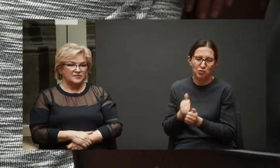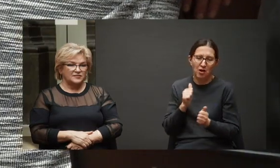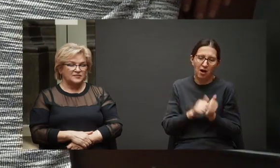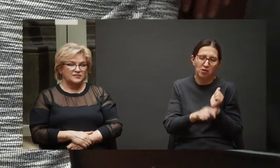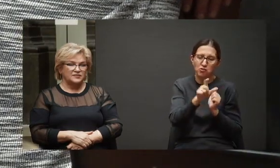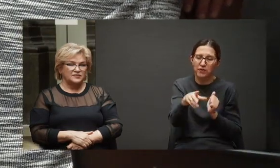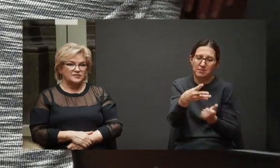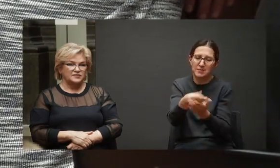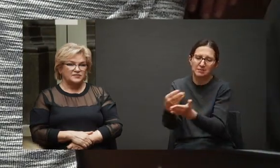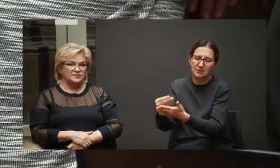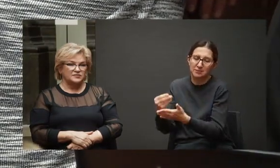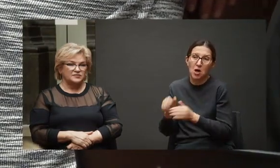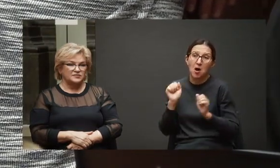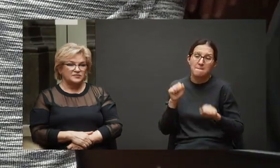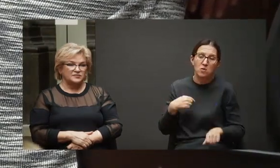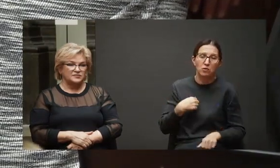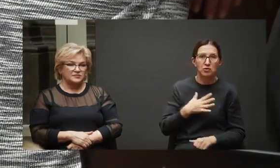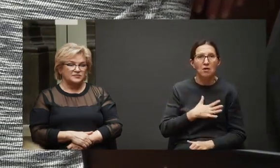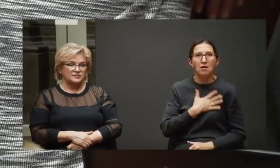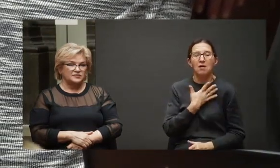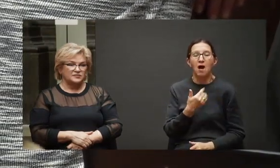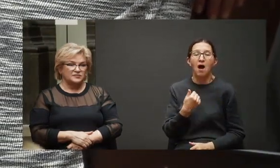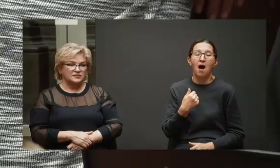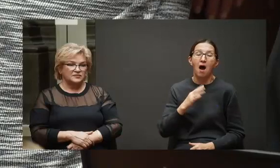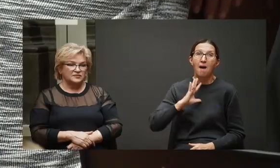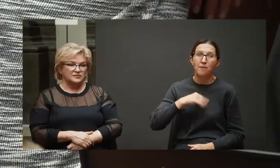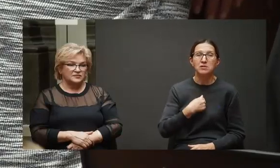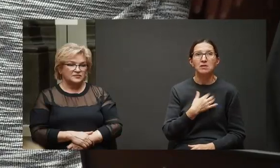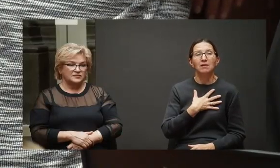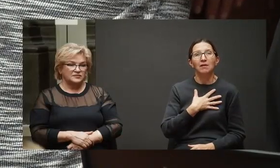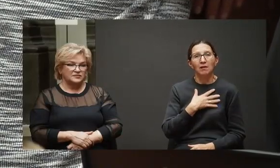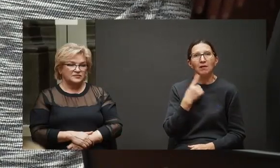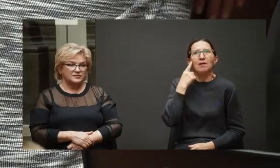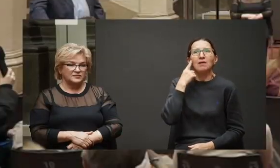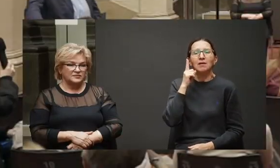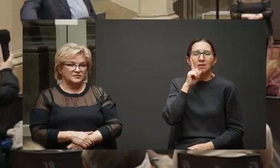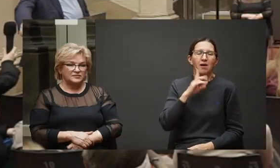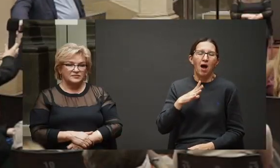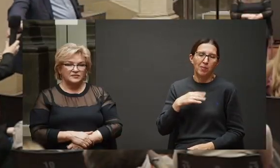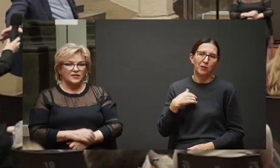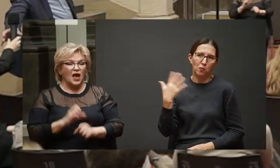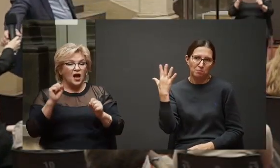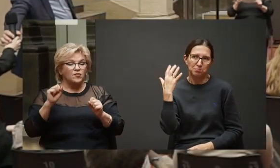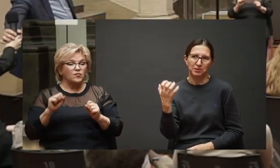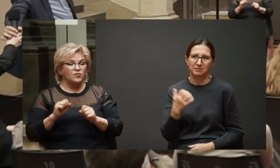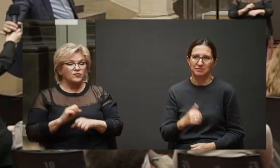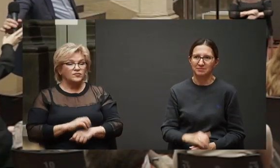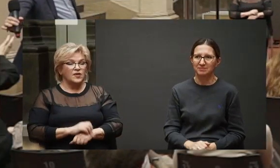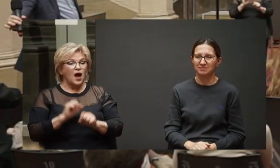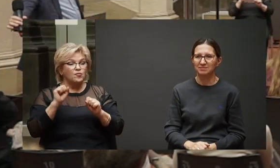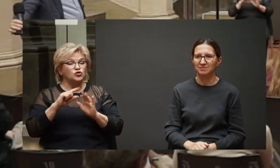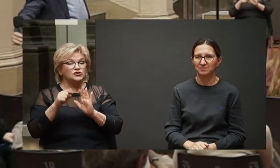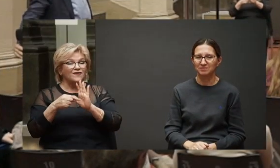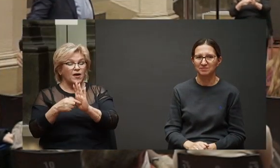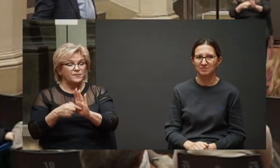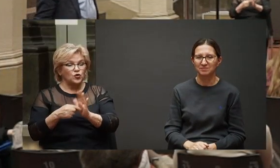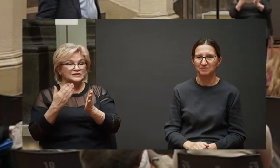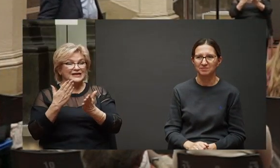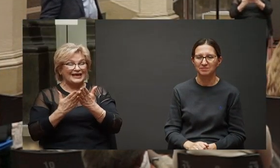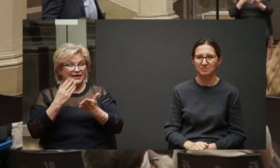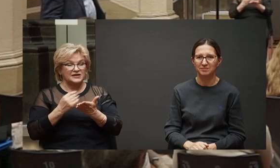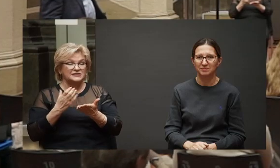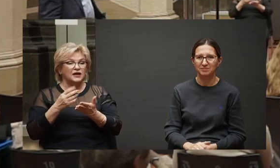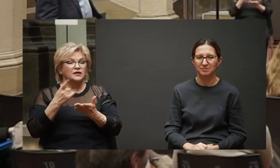можно прожить, а потом взять телефон и сфотографироваться. А можно вопрос? Вот есть ли